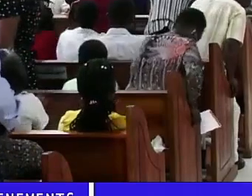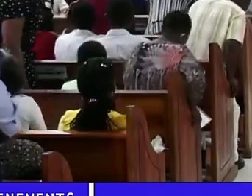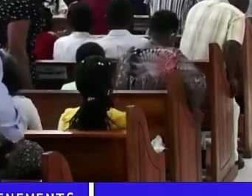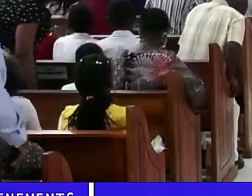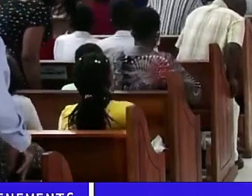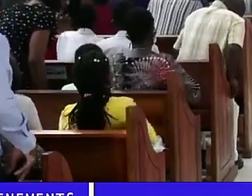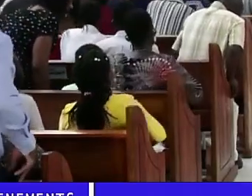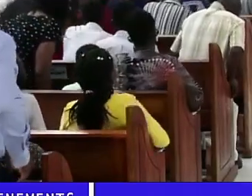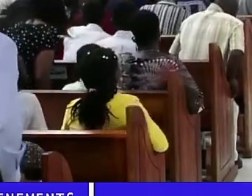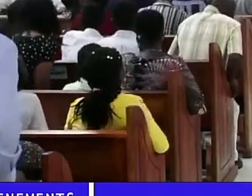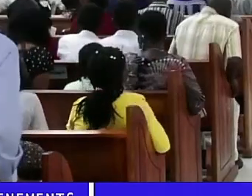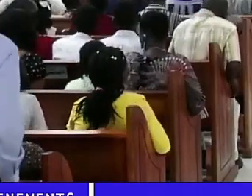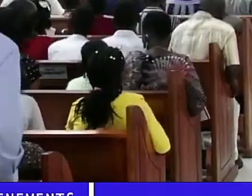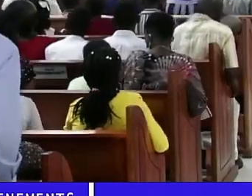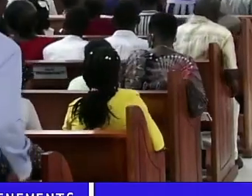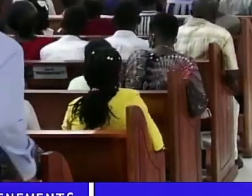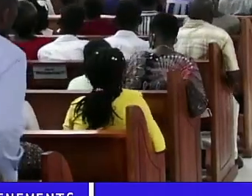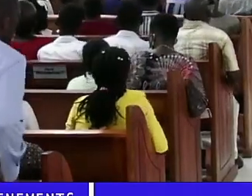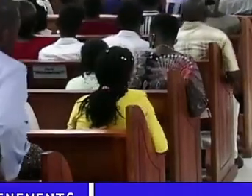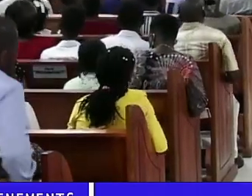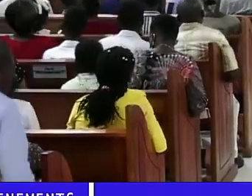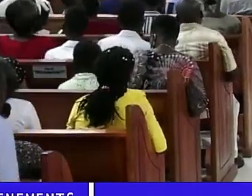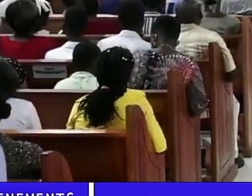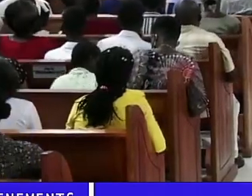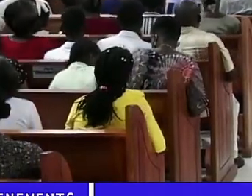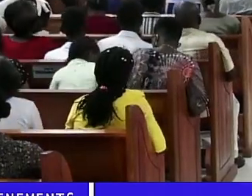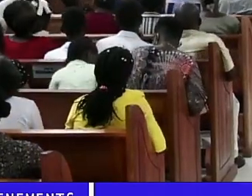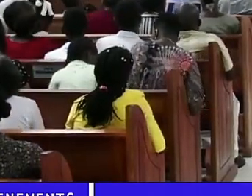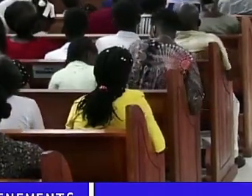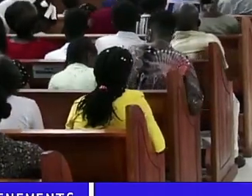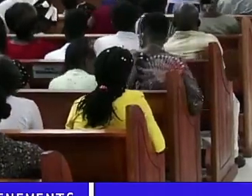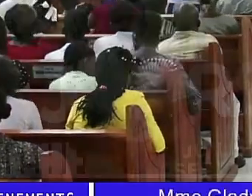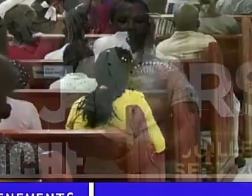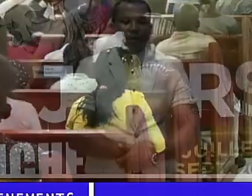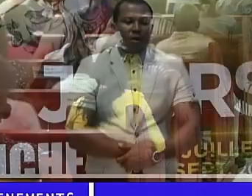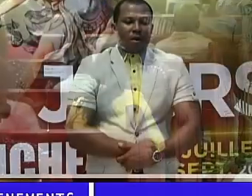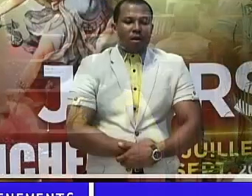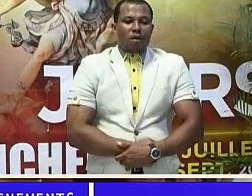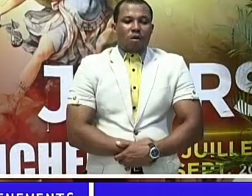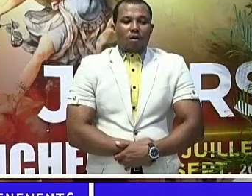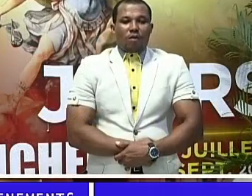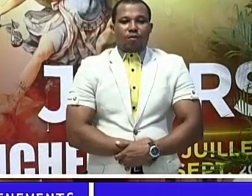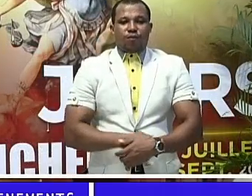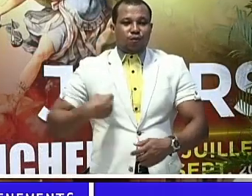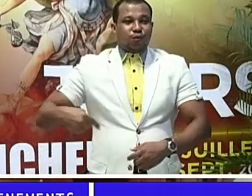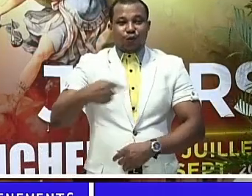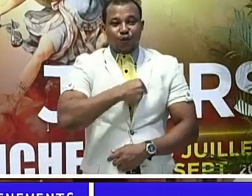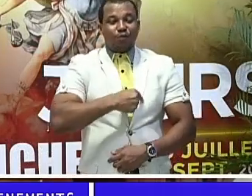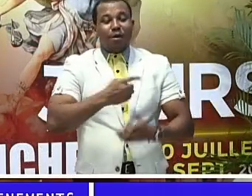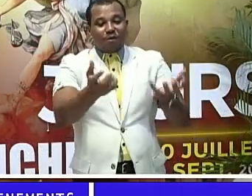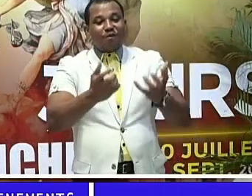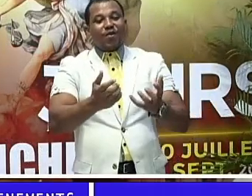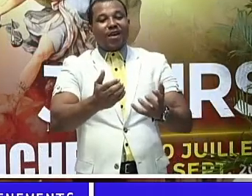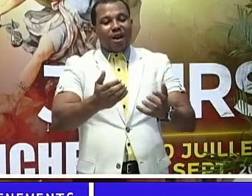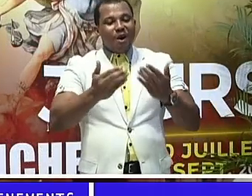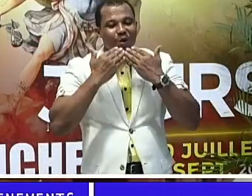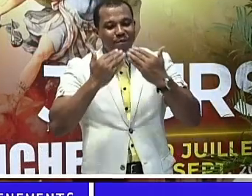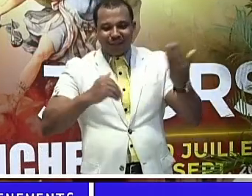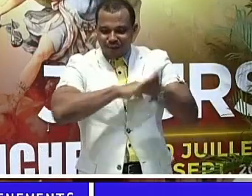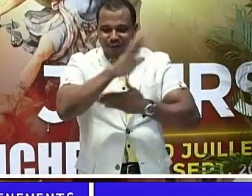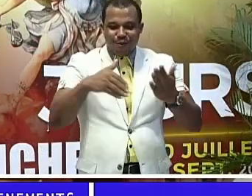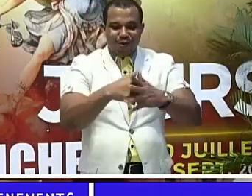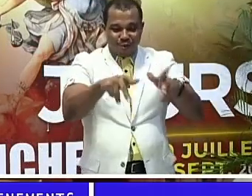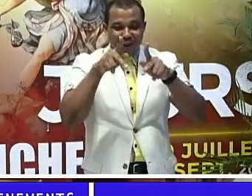D'abord, nous voulons remercier tout le monde qui branche Radio Télé Caraïbes, Radio Télé